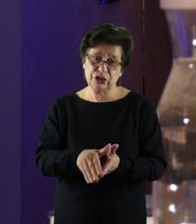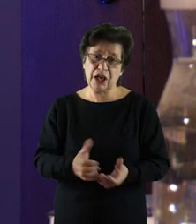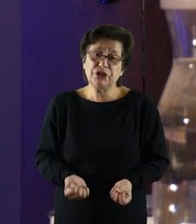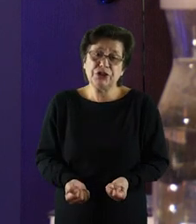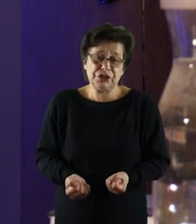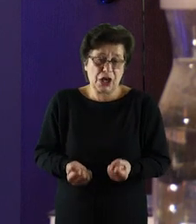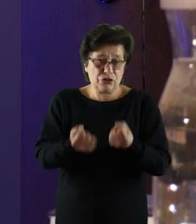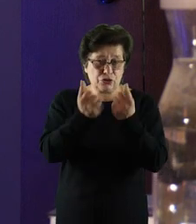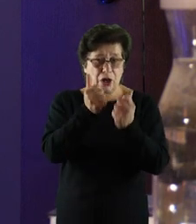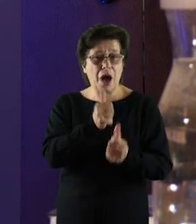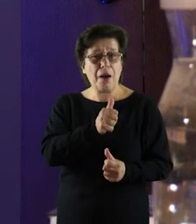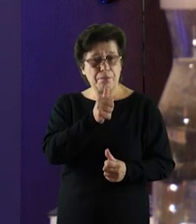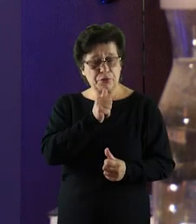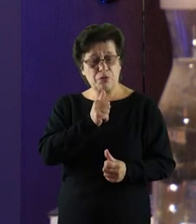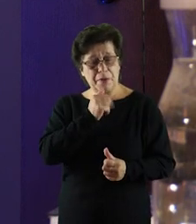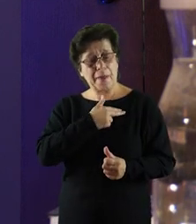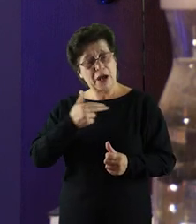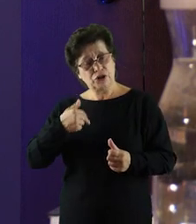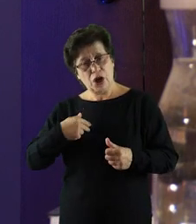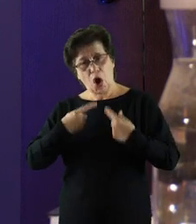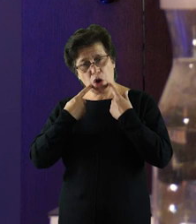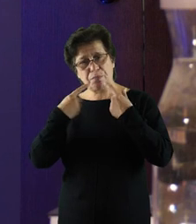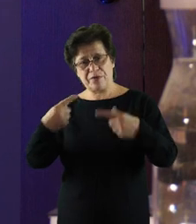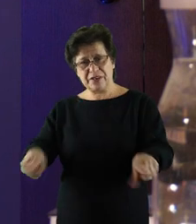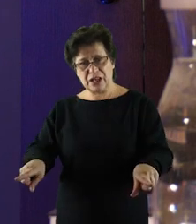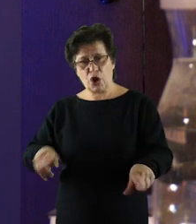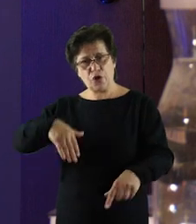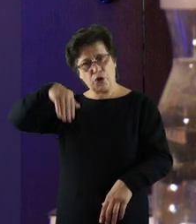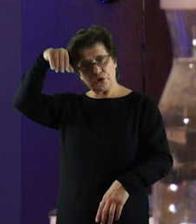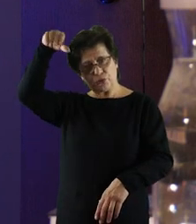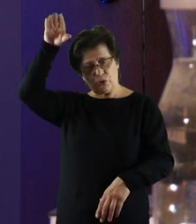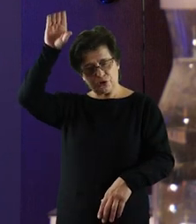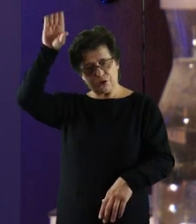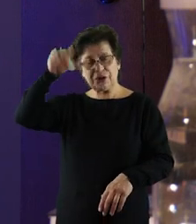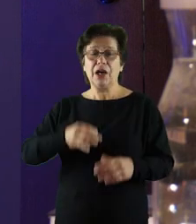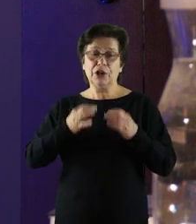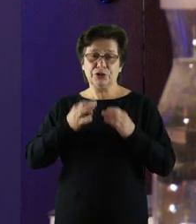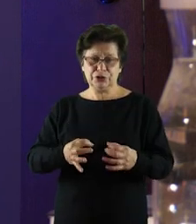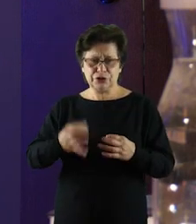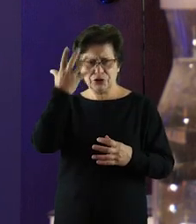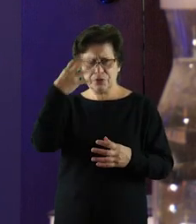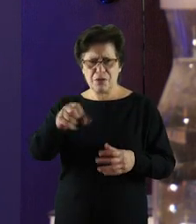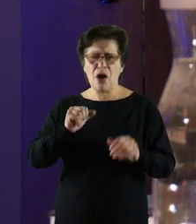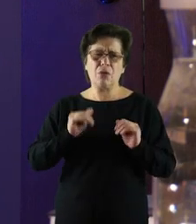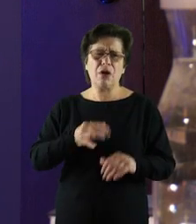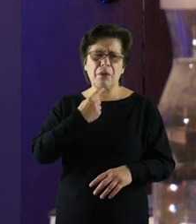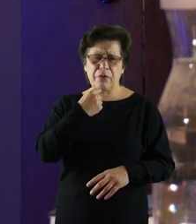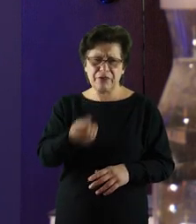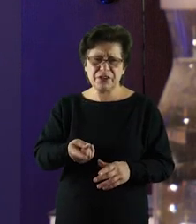próba naszej odpowiedzialności i dorosłości. Dlatego dzisiaj mogę wam śmiało powiedzieć,